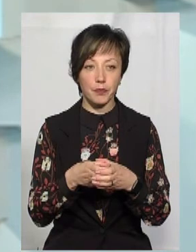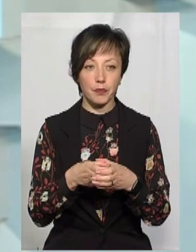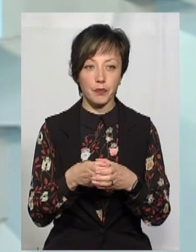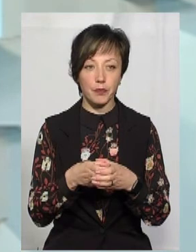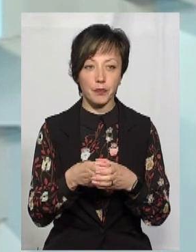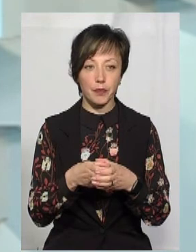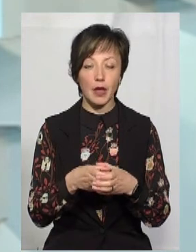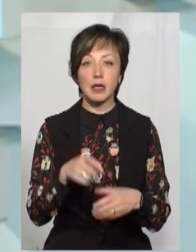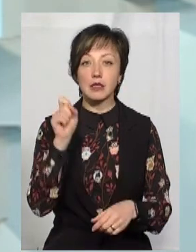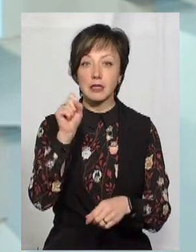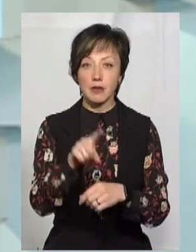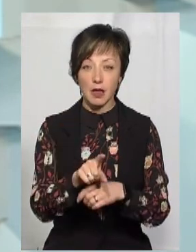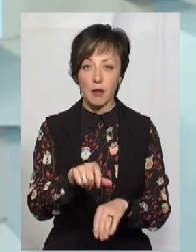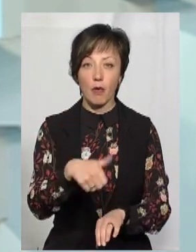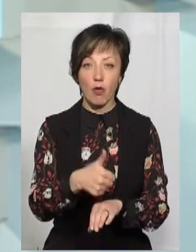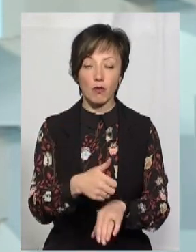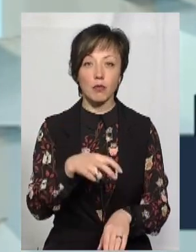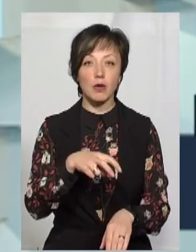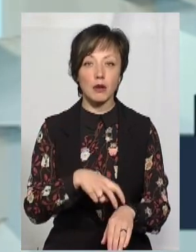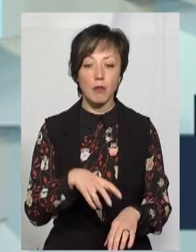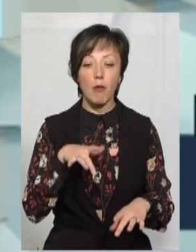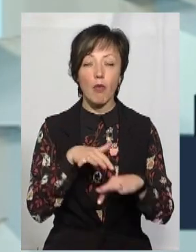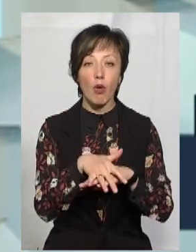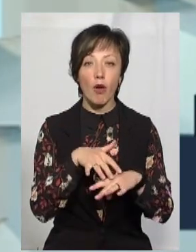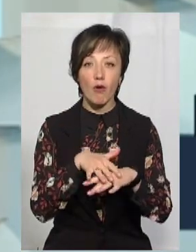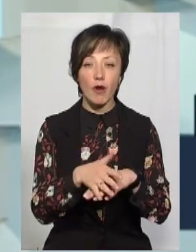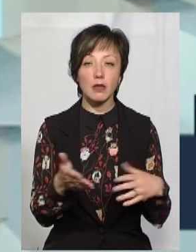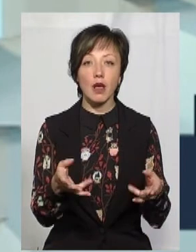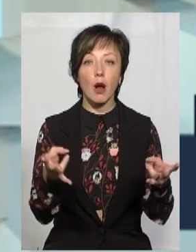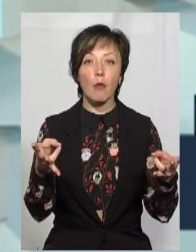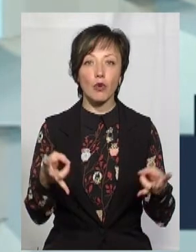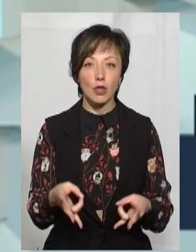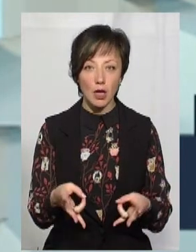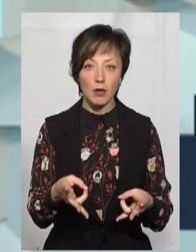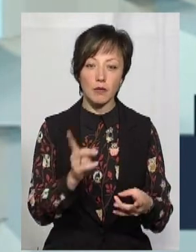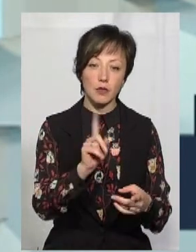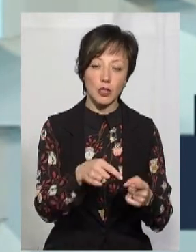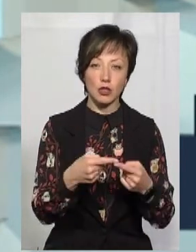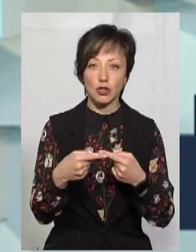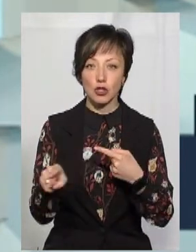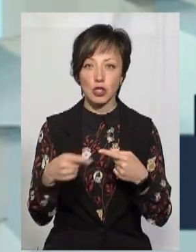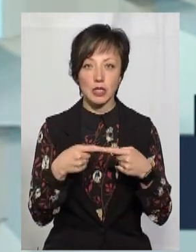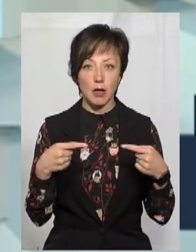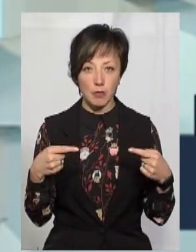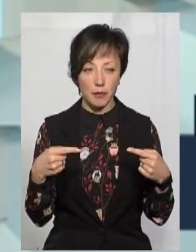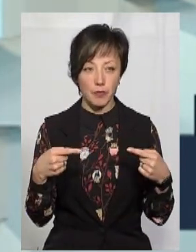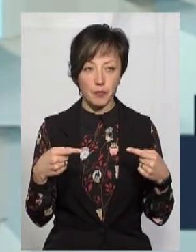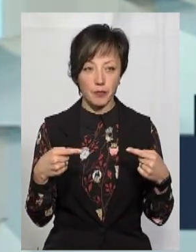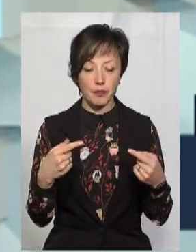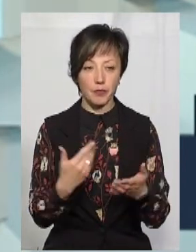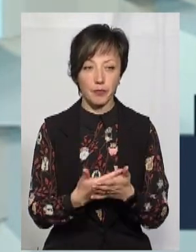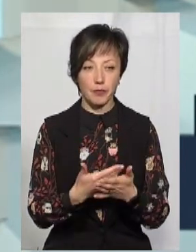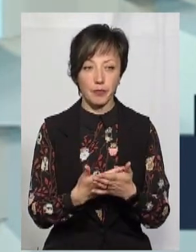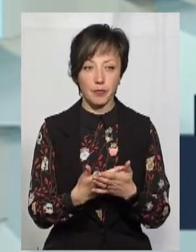таке завдання перед лікарями, перед головними лікарями прорахувати, скільки є потреба в тому або іншому засобі. На початку,